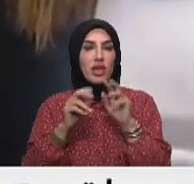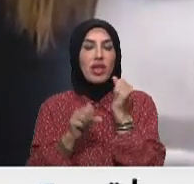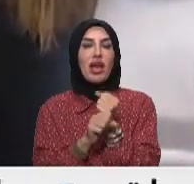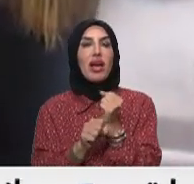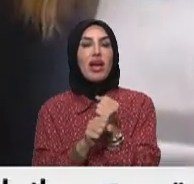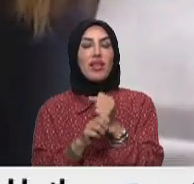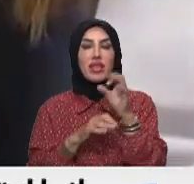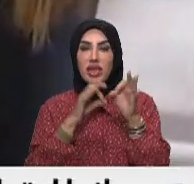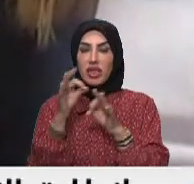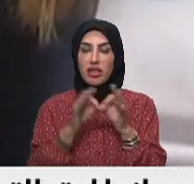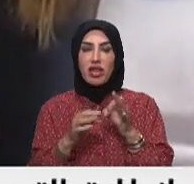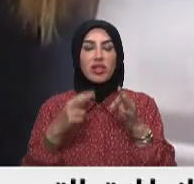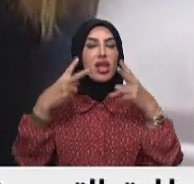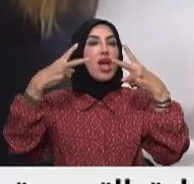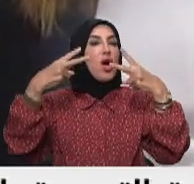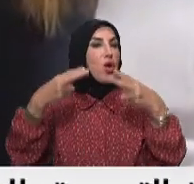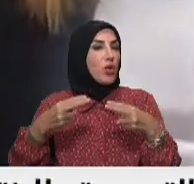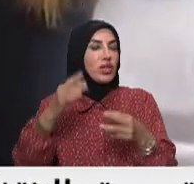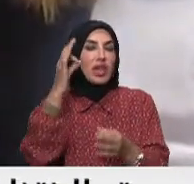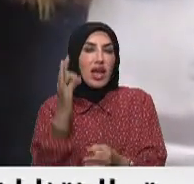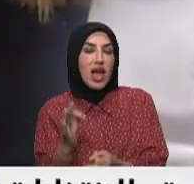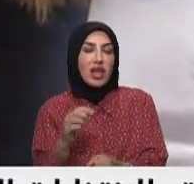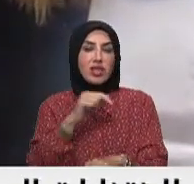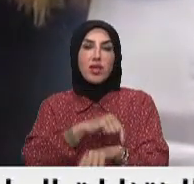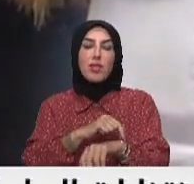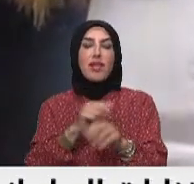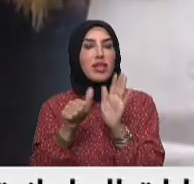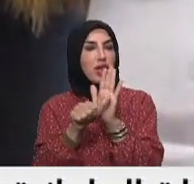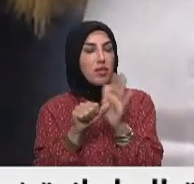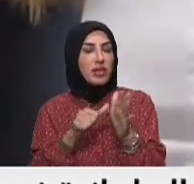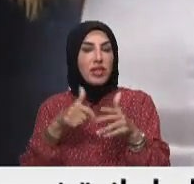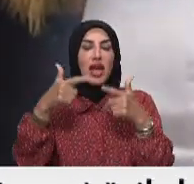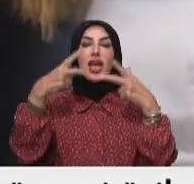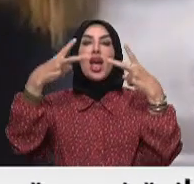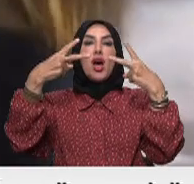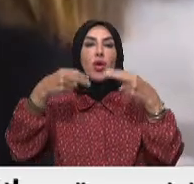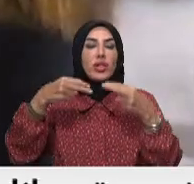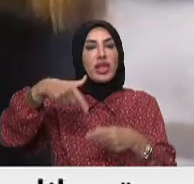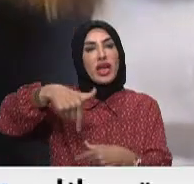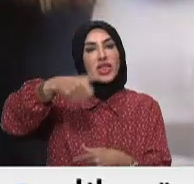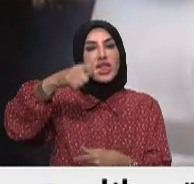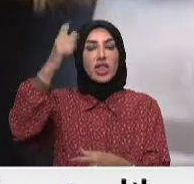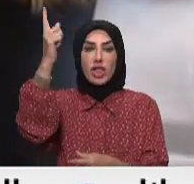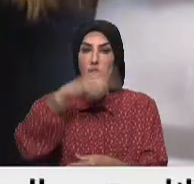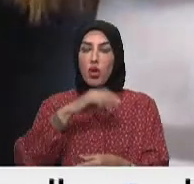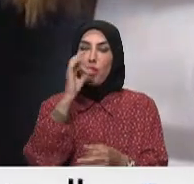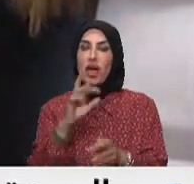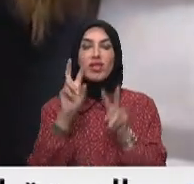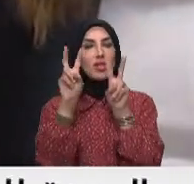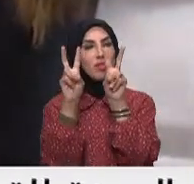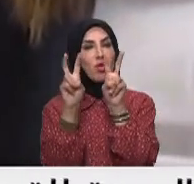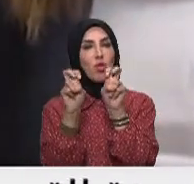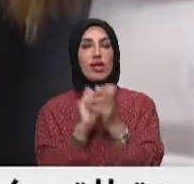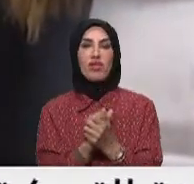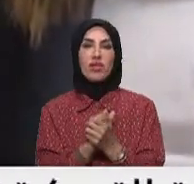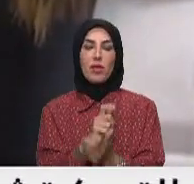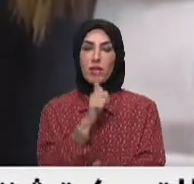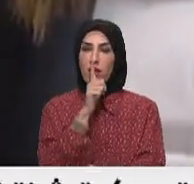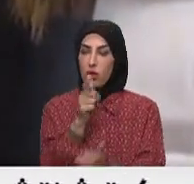هذه الهدنة التي تحدثت عنها الصحف، هدنة لستين يوما. في المقابل مصادر مقربة